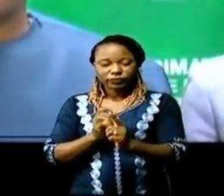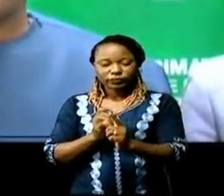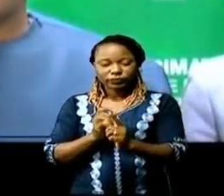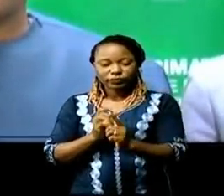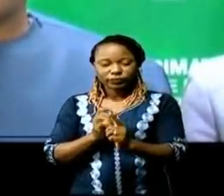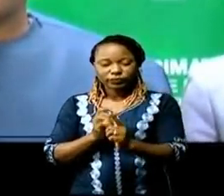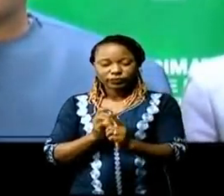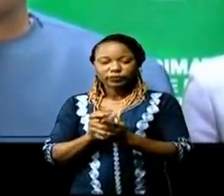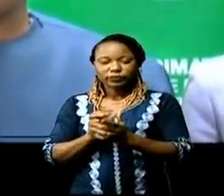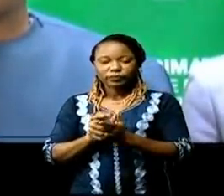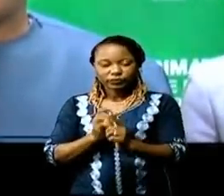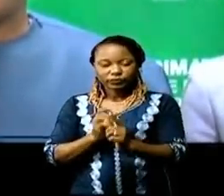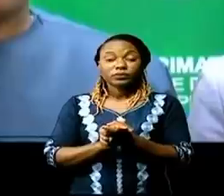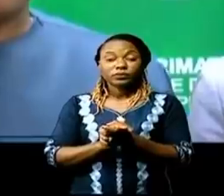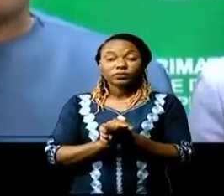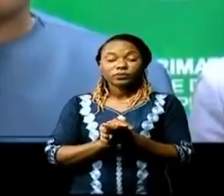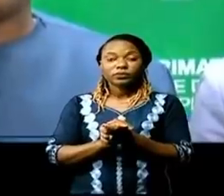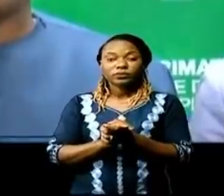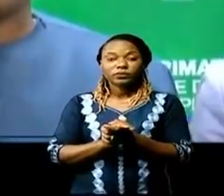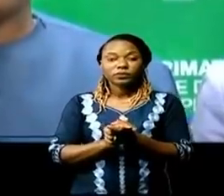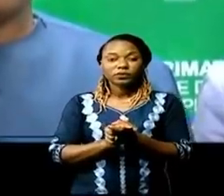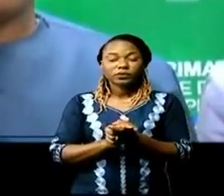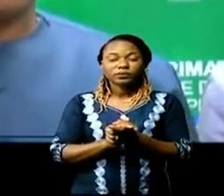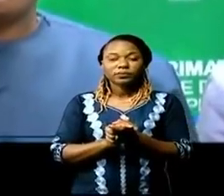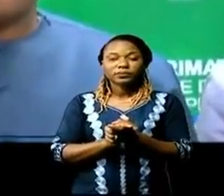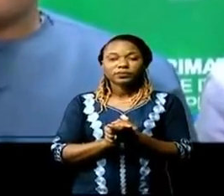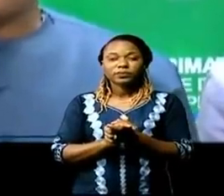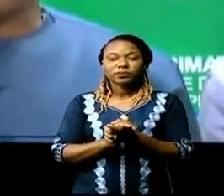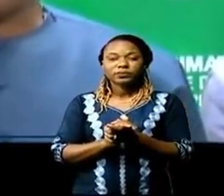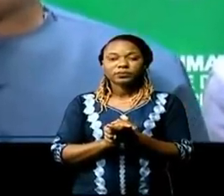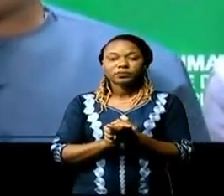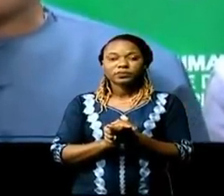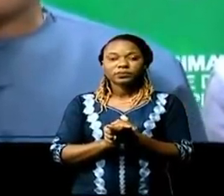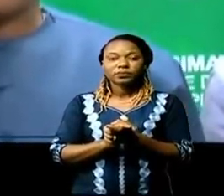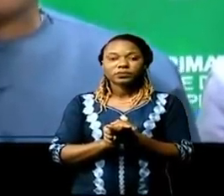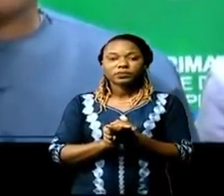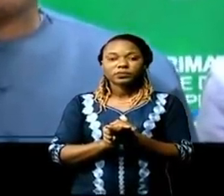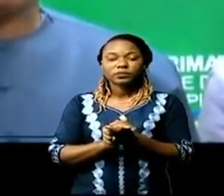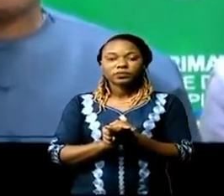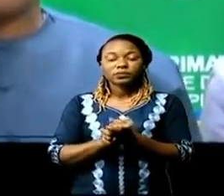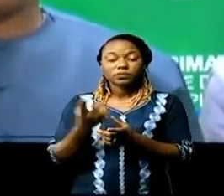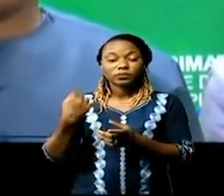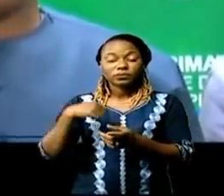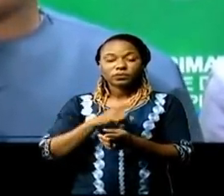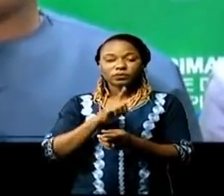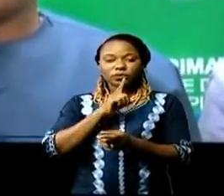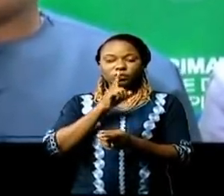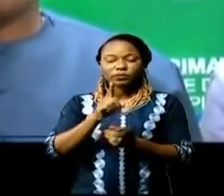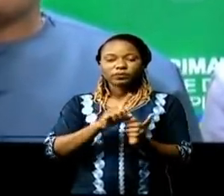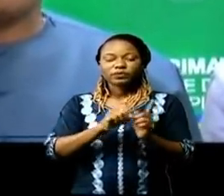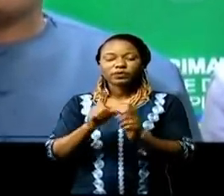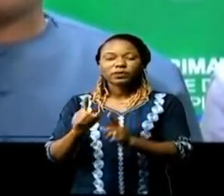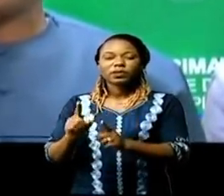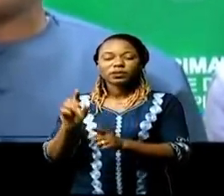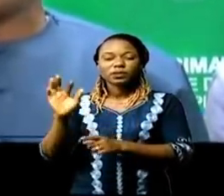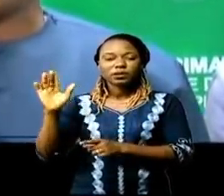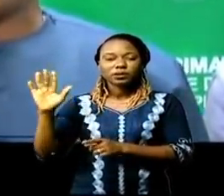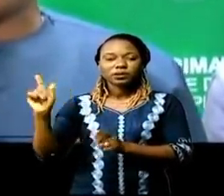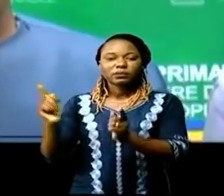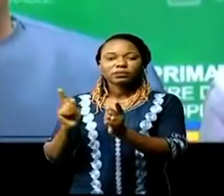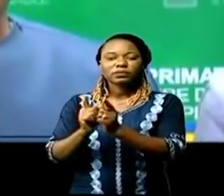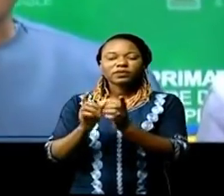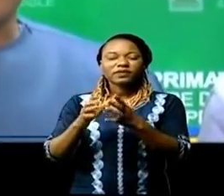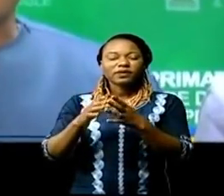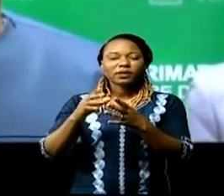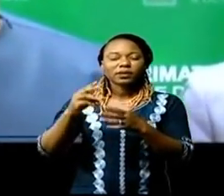province. J'ai délégué à Kinshasa, rencontrer Madame le vice-premier ministre et ministre de